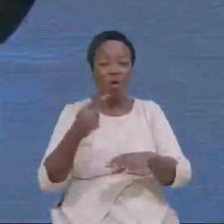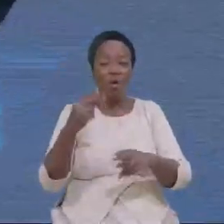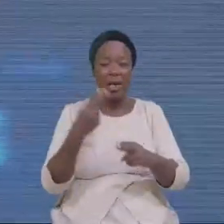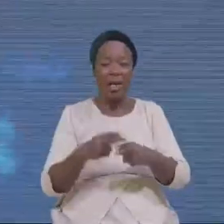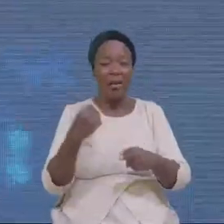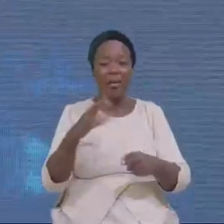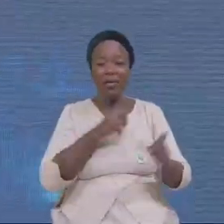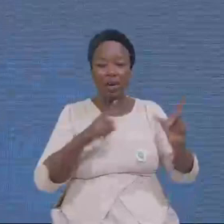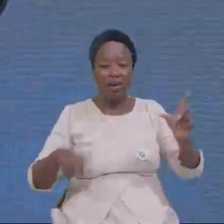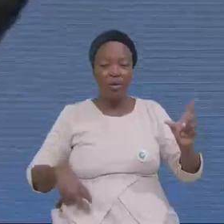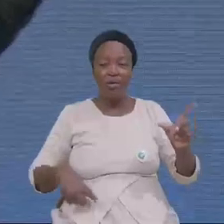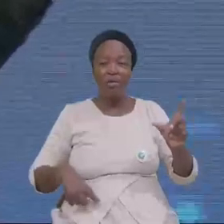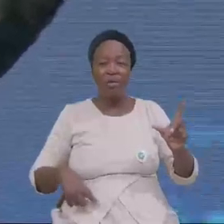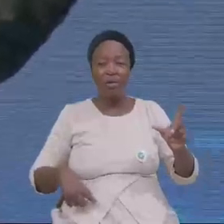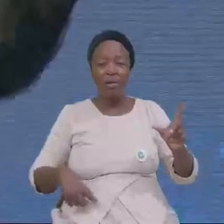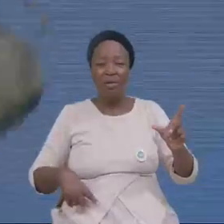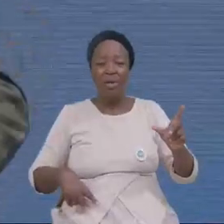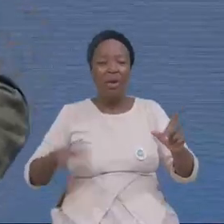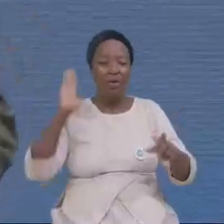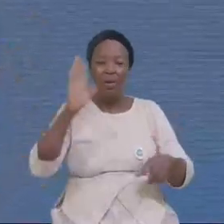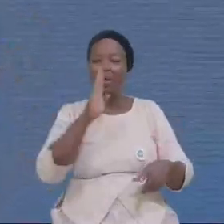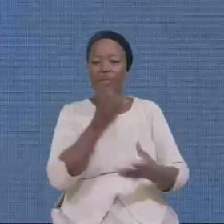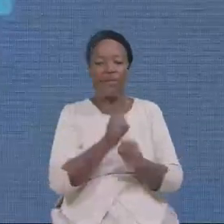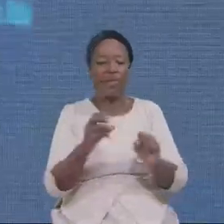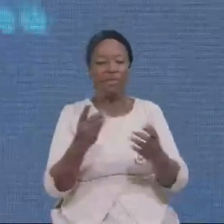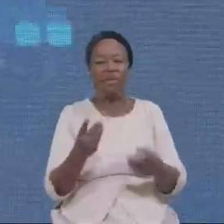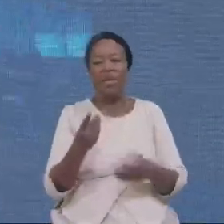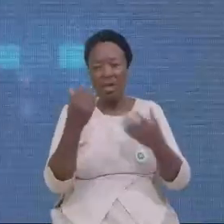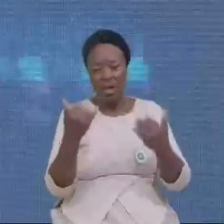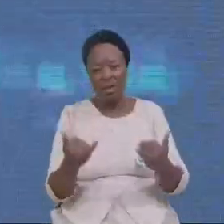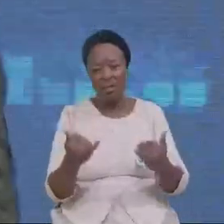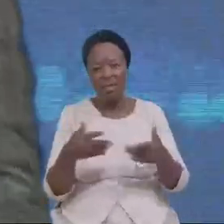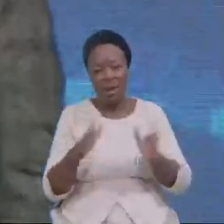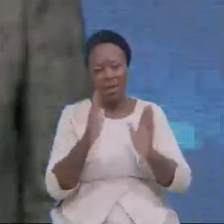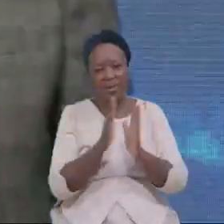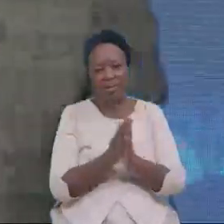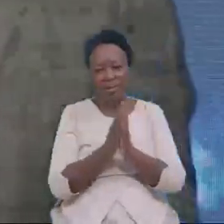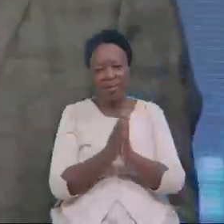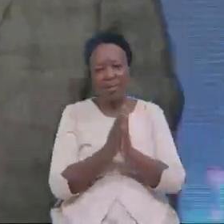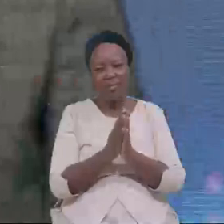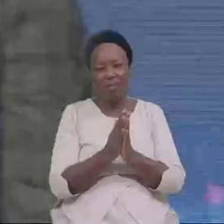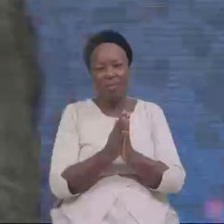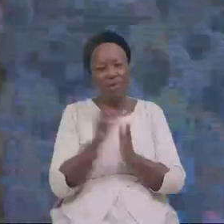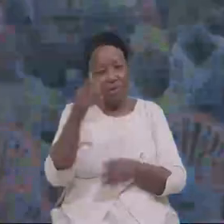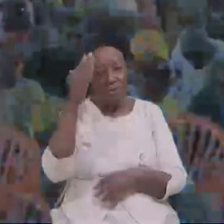Seigneur sera sauvé. La tête baissée, les yeux fermés. Tu sais